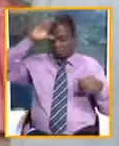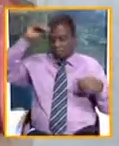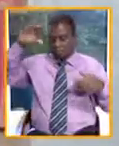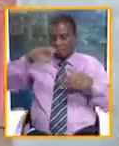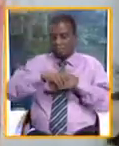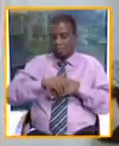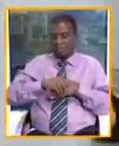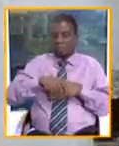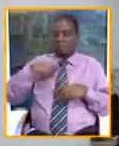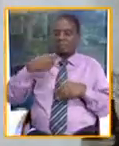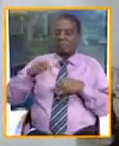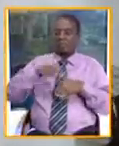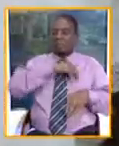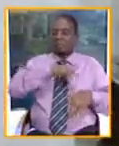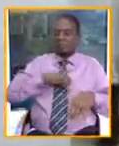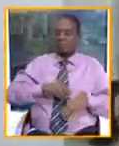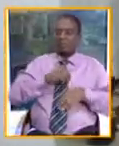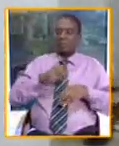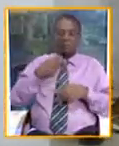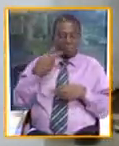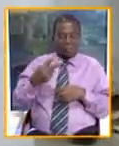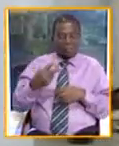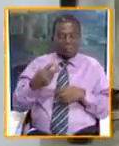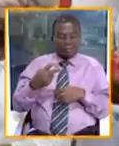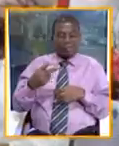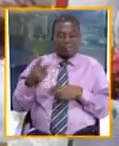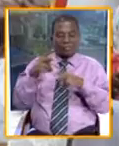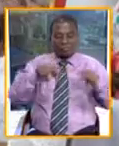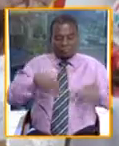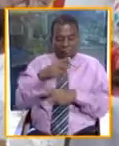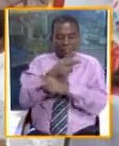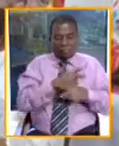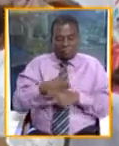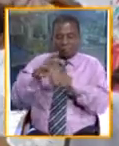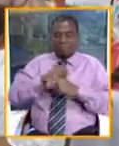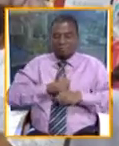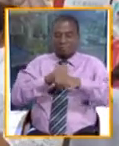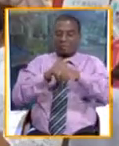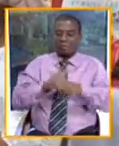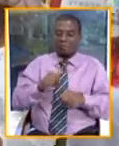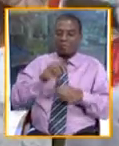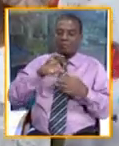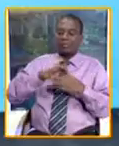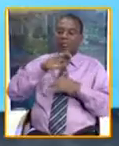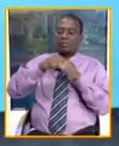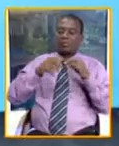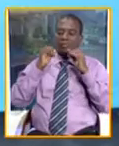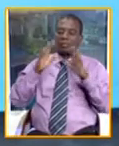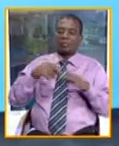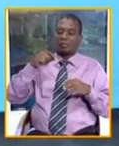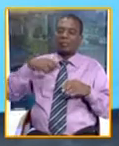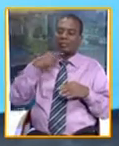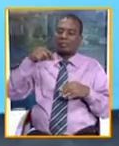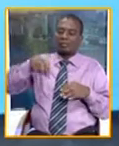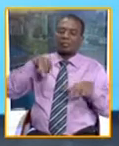est de veiller à la sécurité des personnes et des biens. Cette célébration de la fête des mères est une occasion pour ces femmes de se récréer. Il faut dire